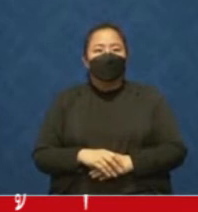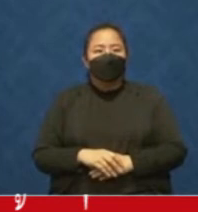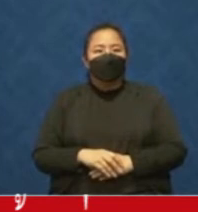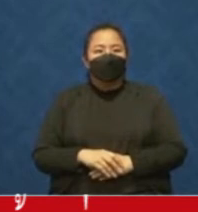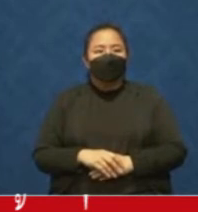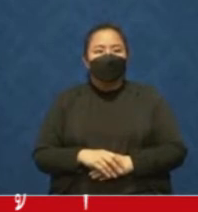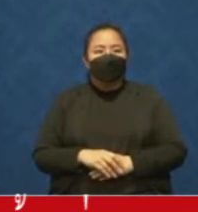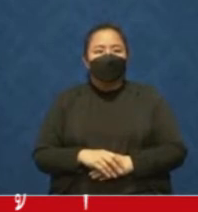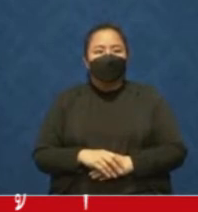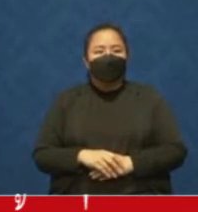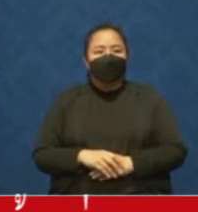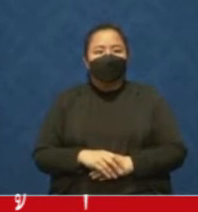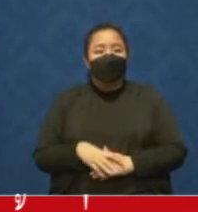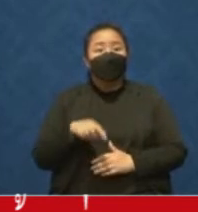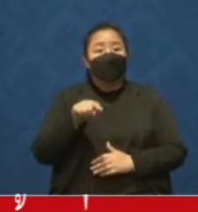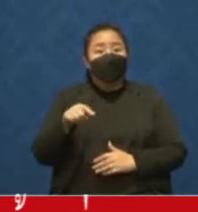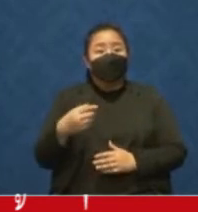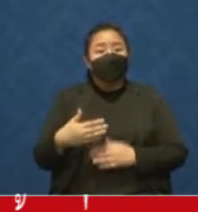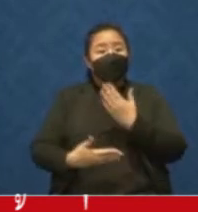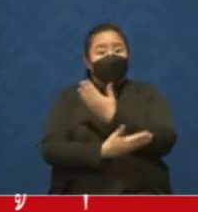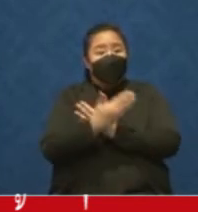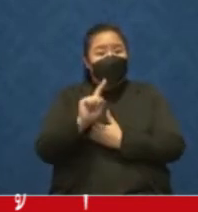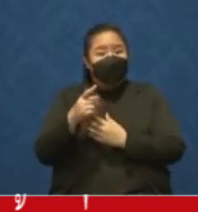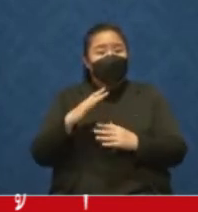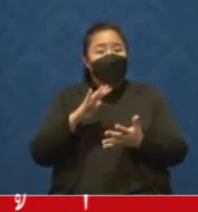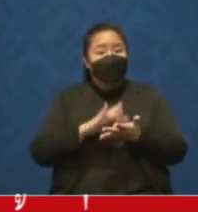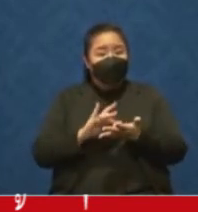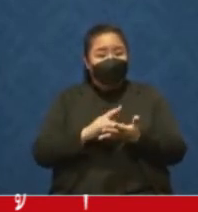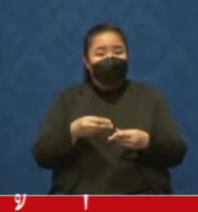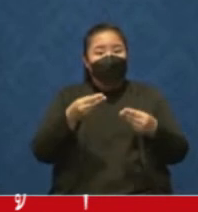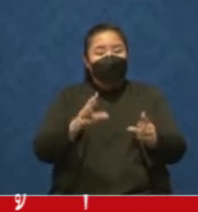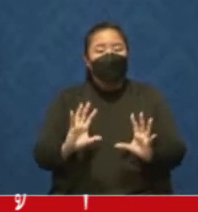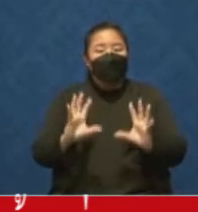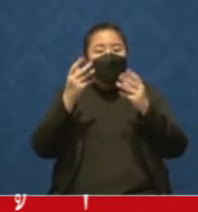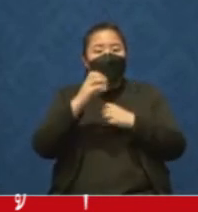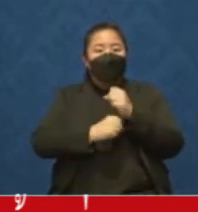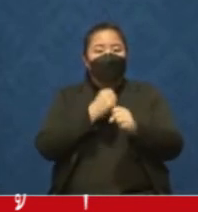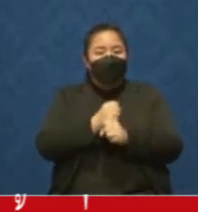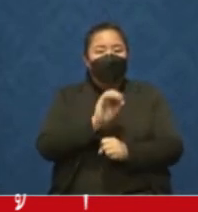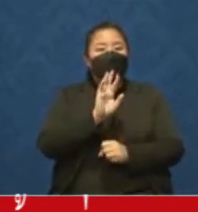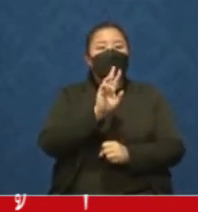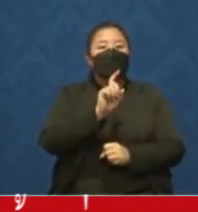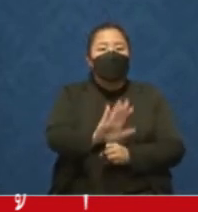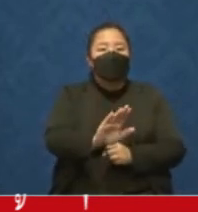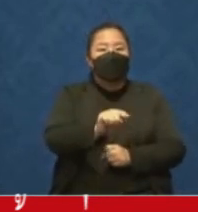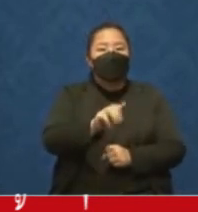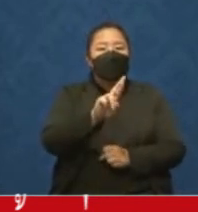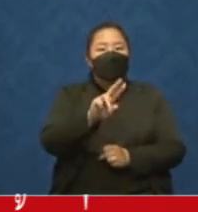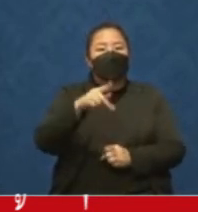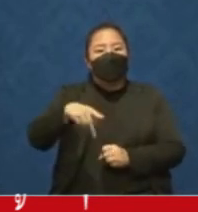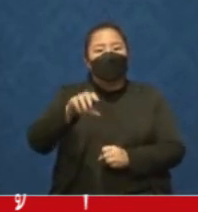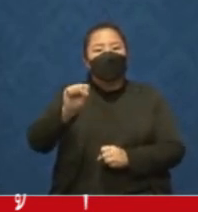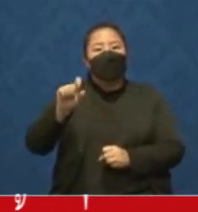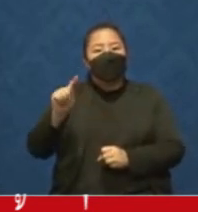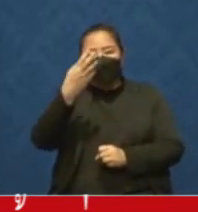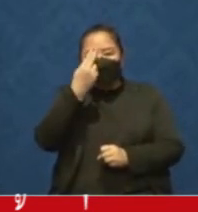เขาบอกว่านี่คือโอกาสทจะส่งยาไปให้หมดอายุดูที่รอพอส ตอ ความเสียหายอาจจะด